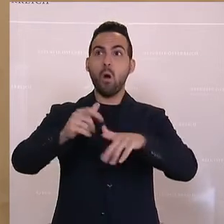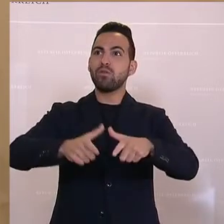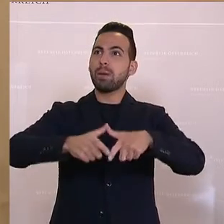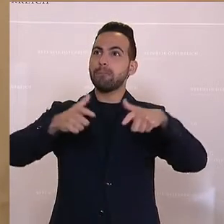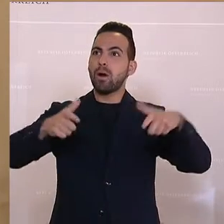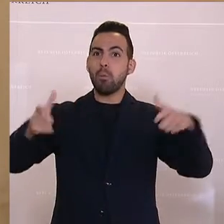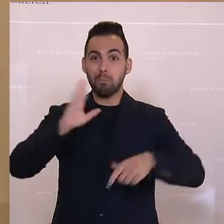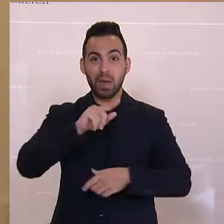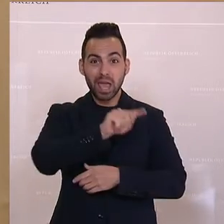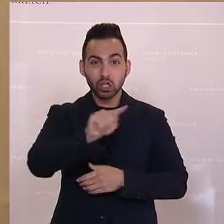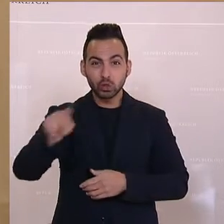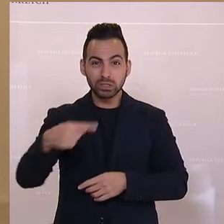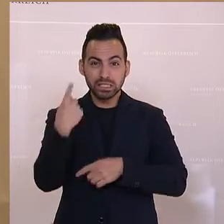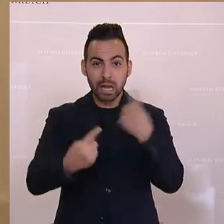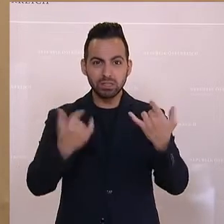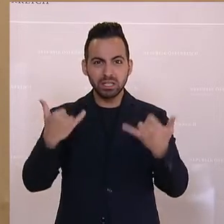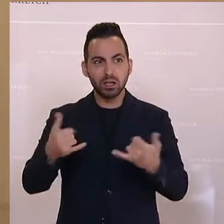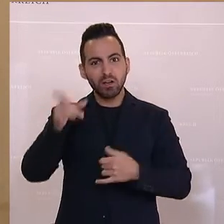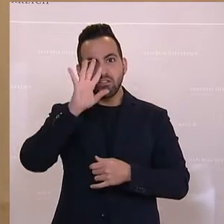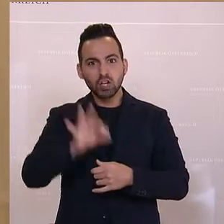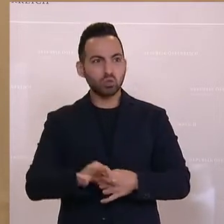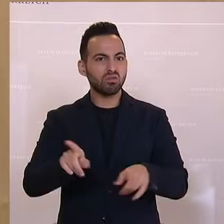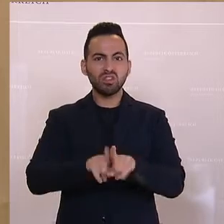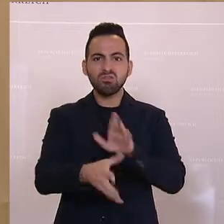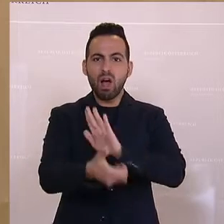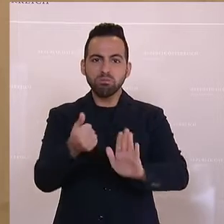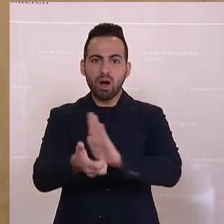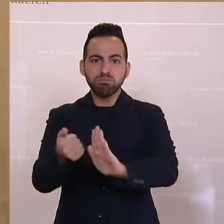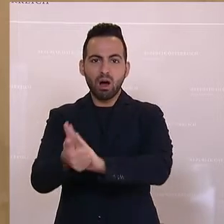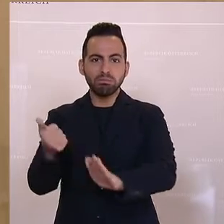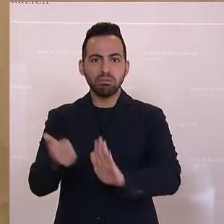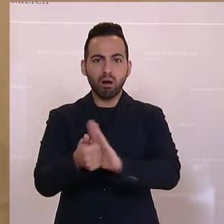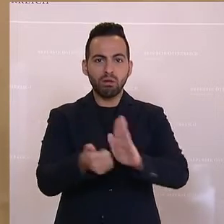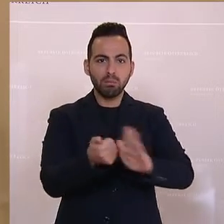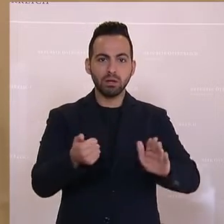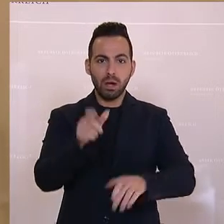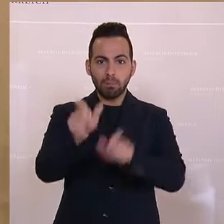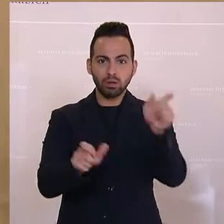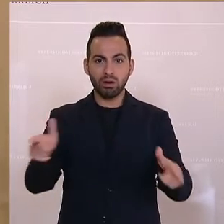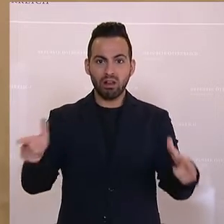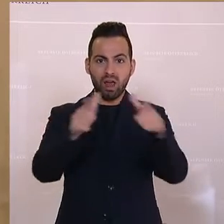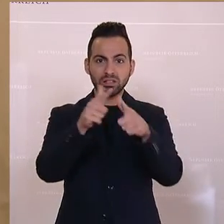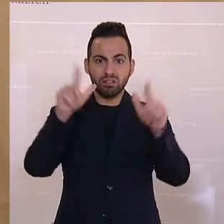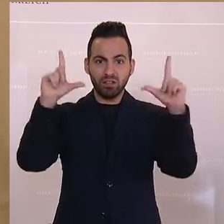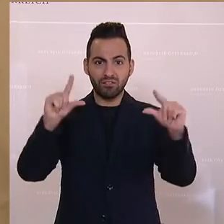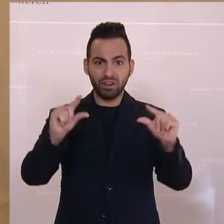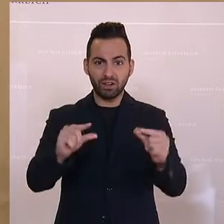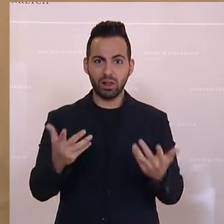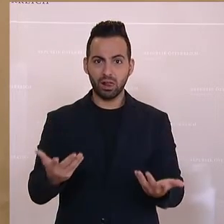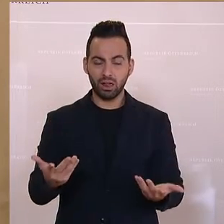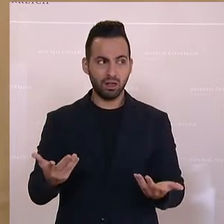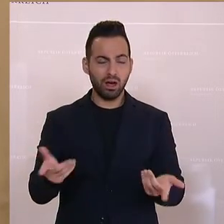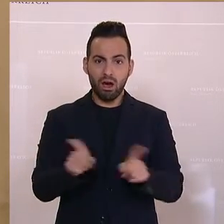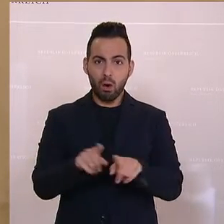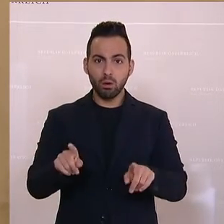hat, die versuchen Sie jetzt zu enteignen, denen nehmen Sie immer mehr weg, die können sich immer weniger leisten. Auf der